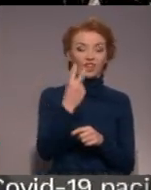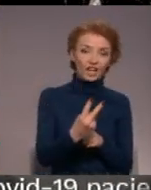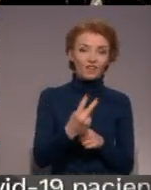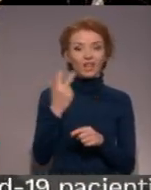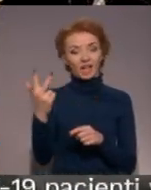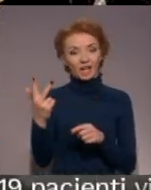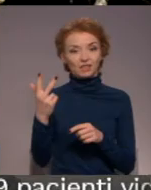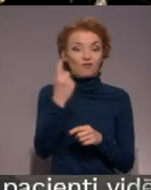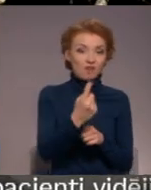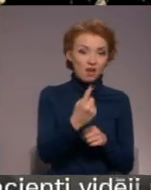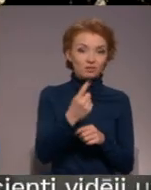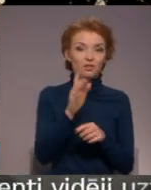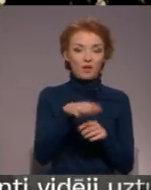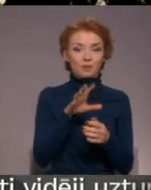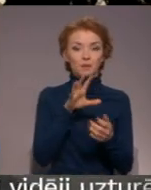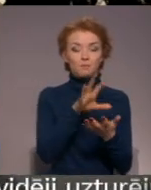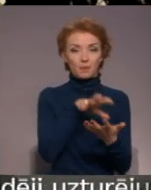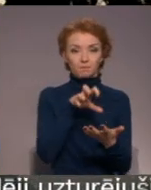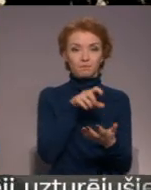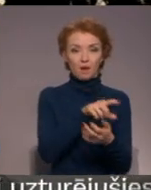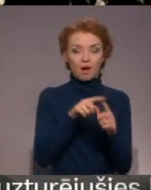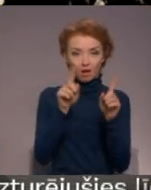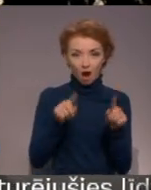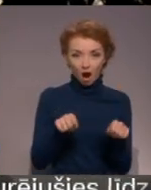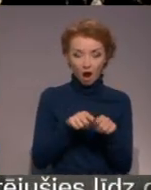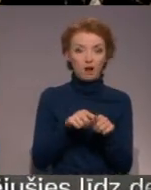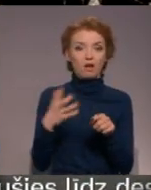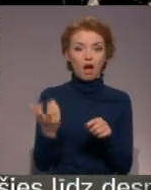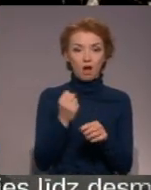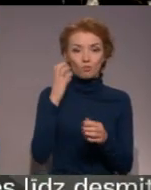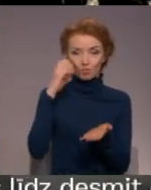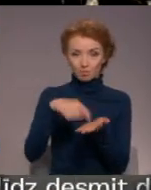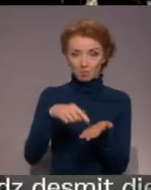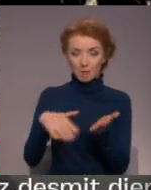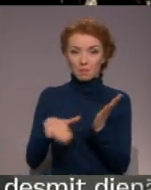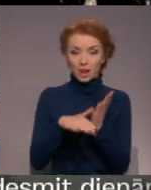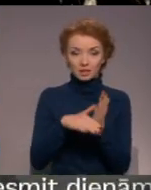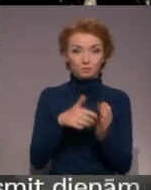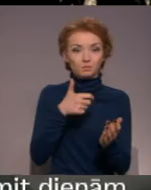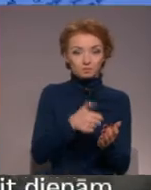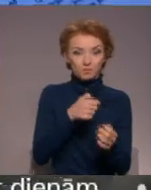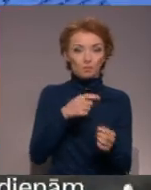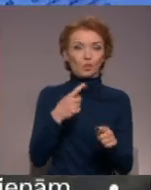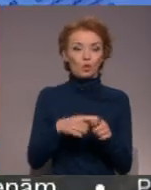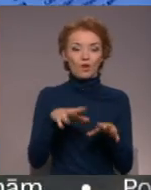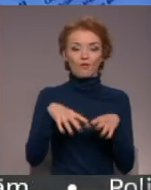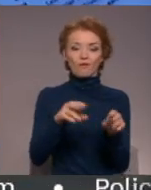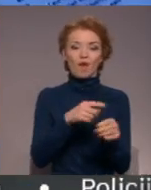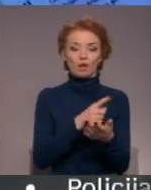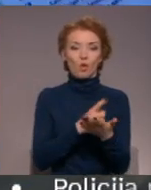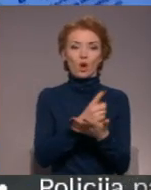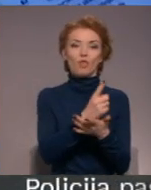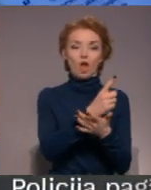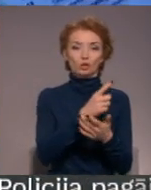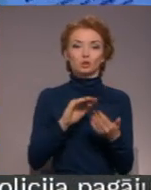vienatnē, lejupielādējot karti, ar aplikācijas palīdzību var veikt orientēšanos šajā te